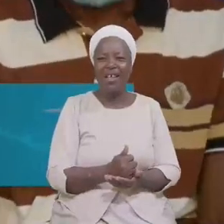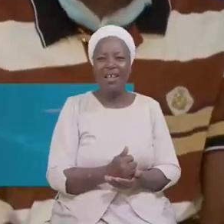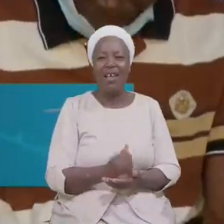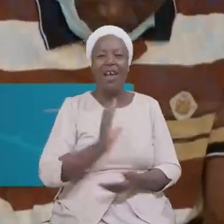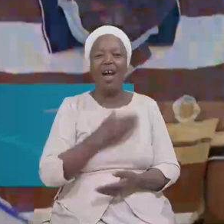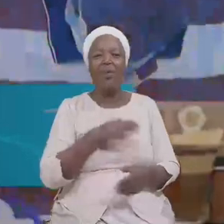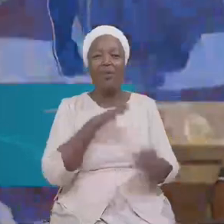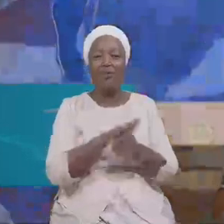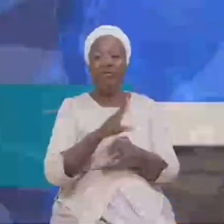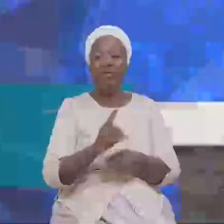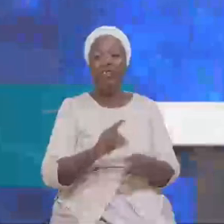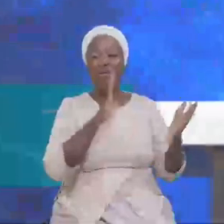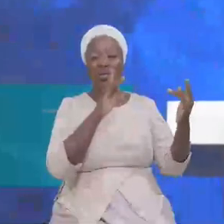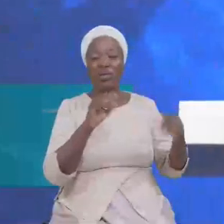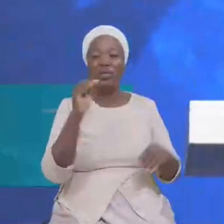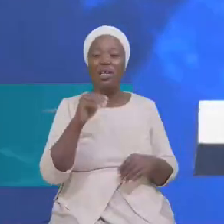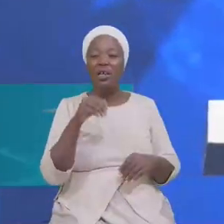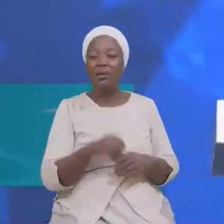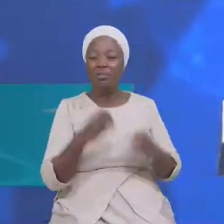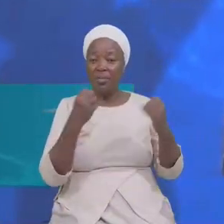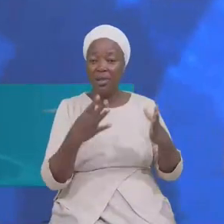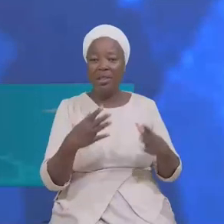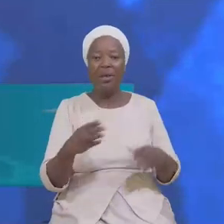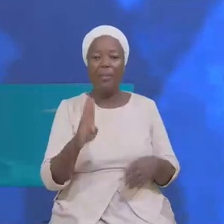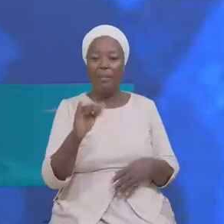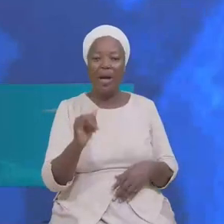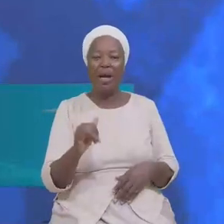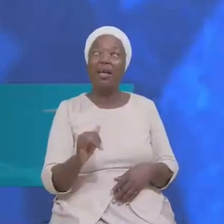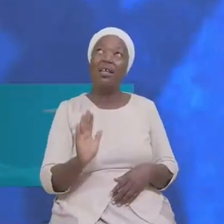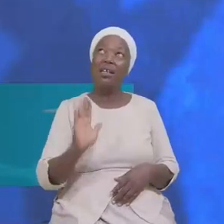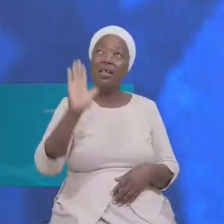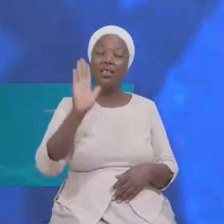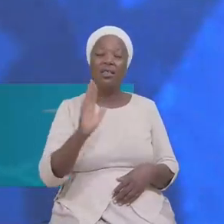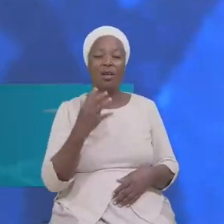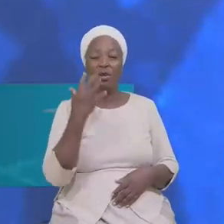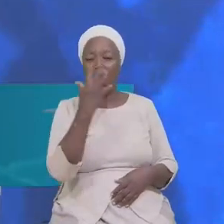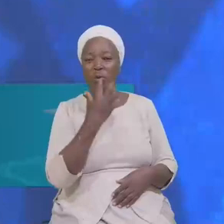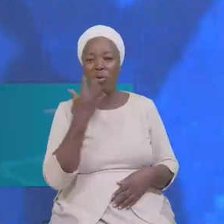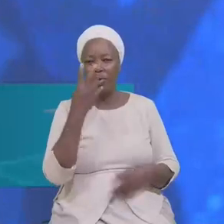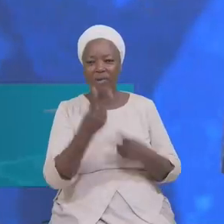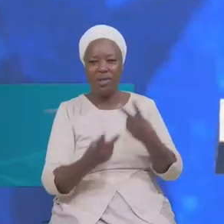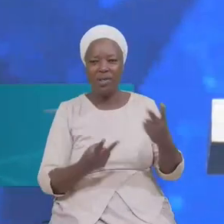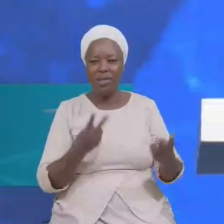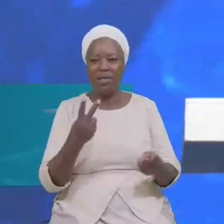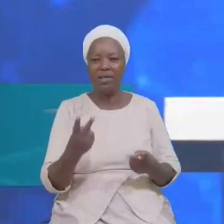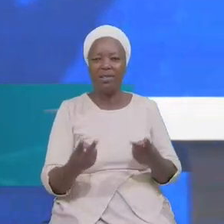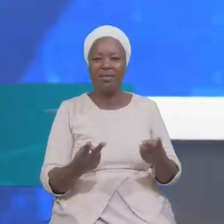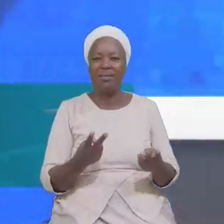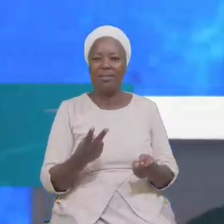Nos espérances comblées par sa visitation glorieuse.